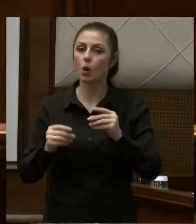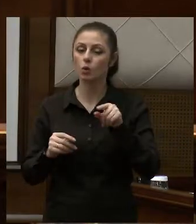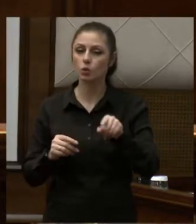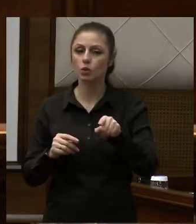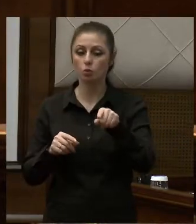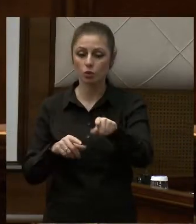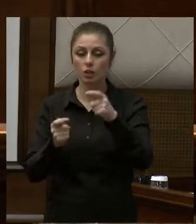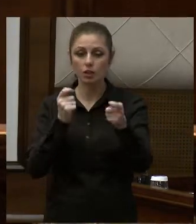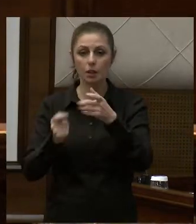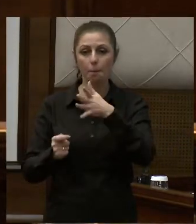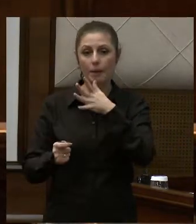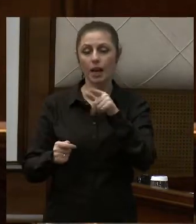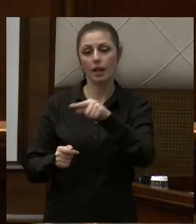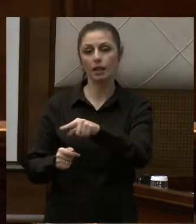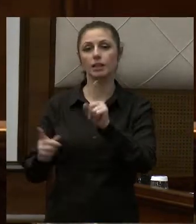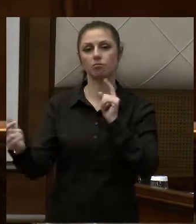bilenle tartışacaksınız.